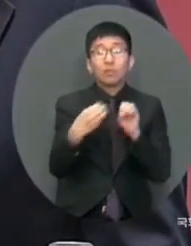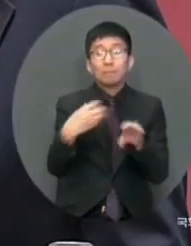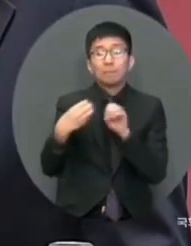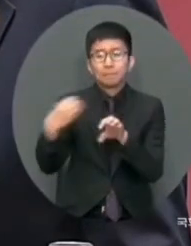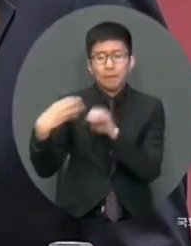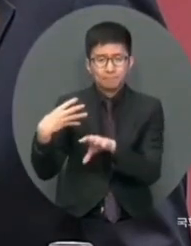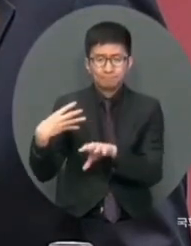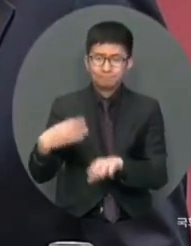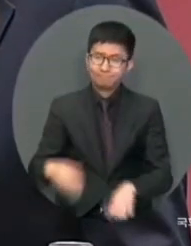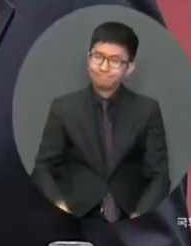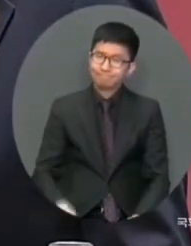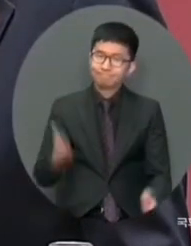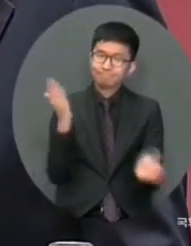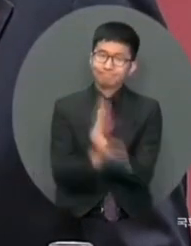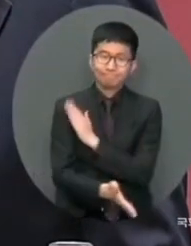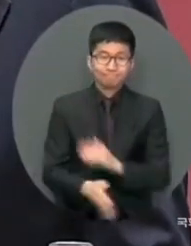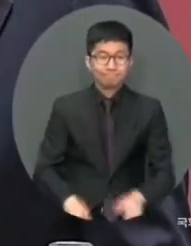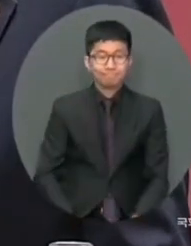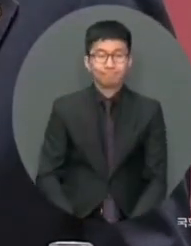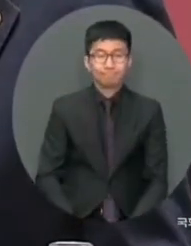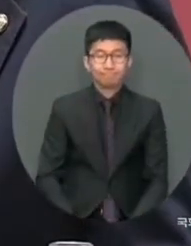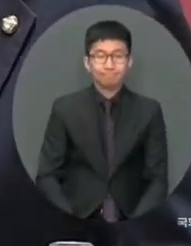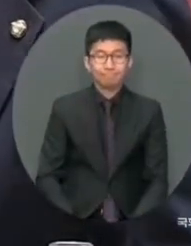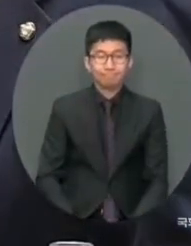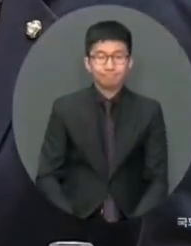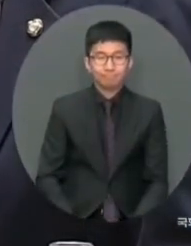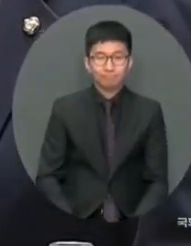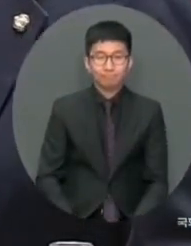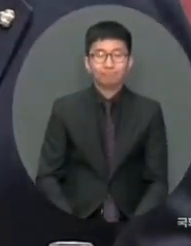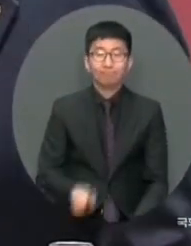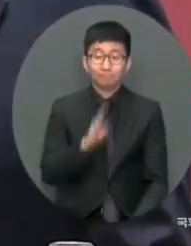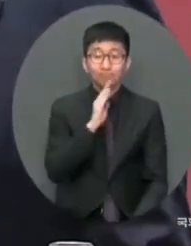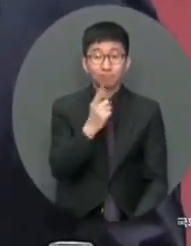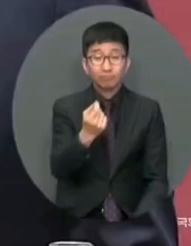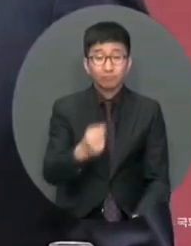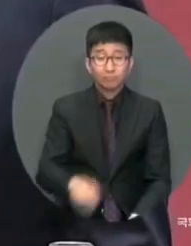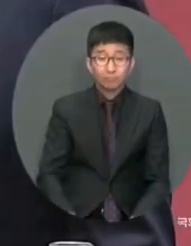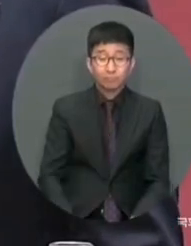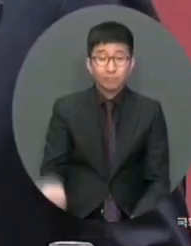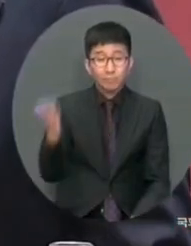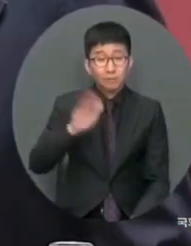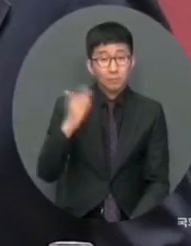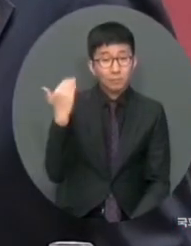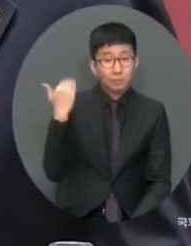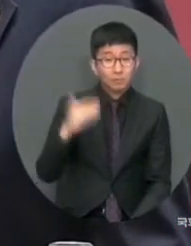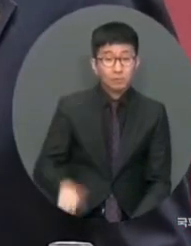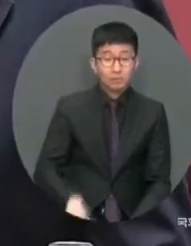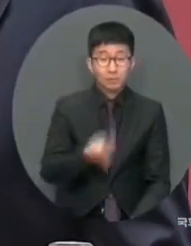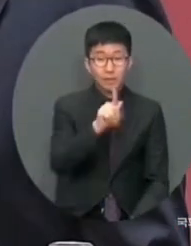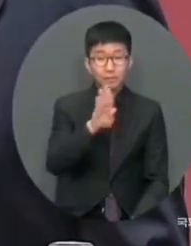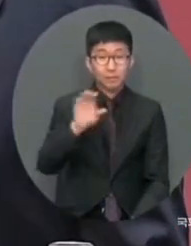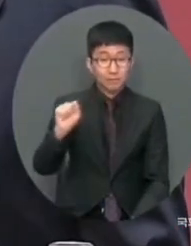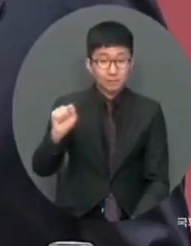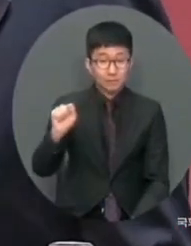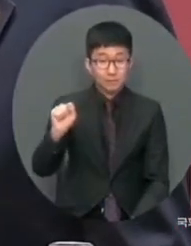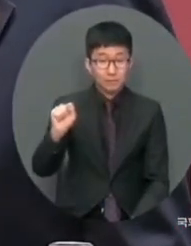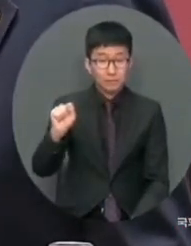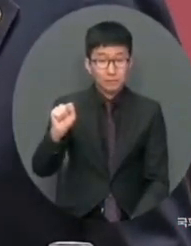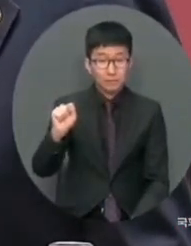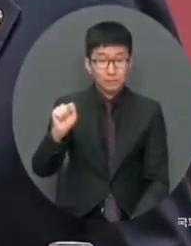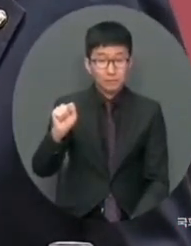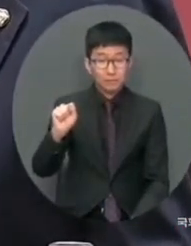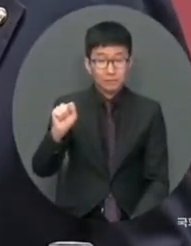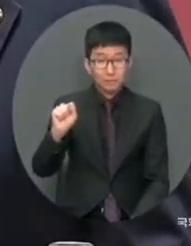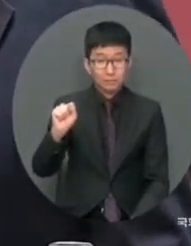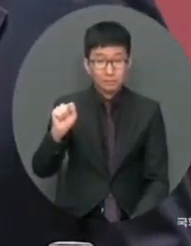이렇습니다라고 얘기하는 거는 정말 적절하지 않은 것 같습니다. 참 적절하지 않지요. 그런데 얼마 전에 KBS TV 수신료